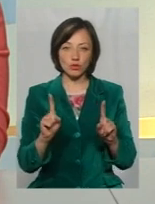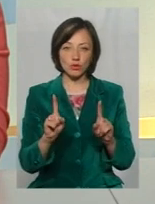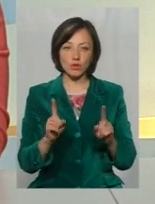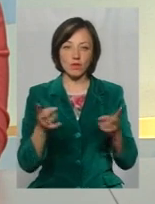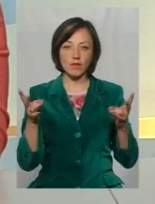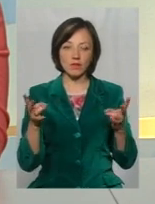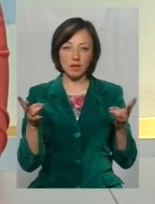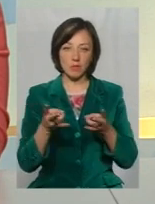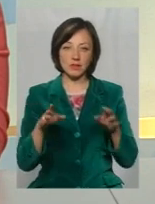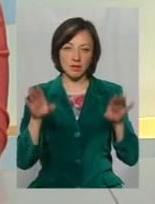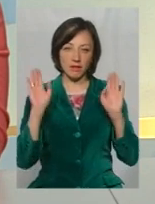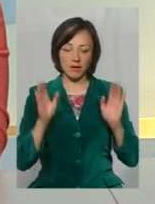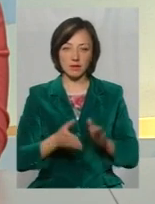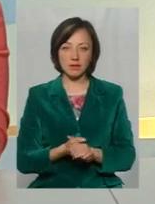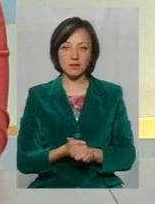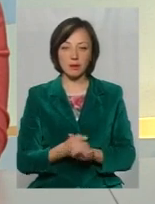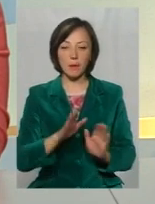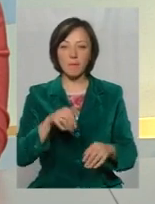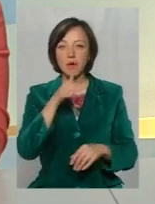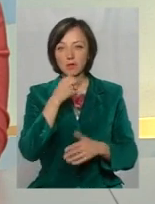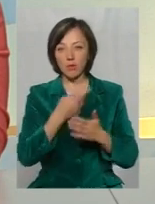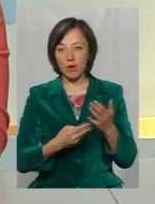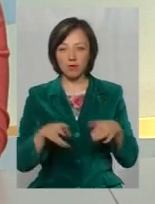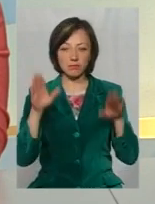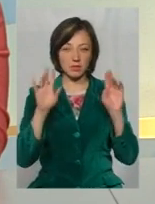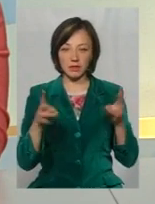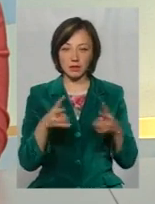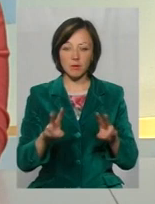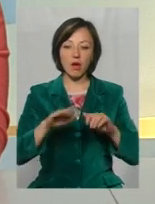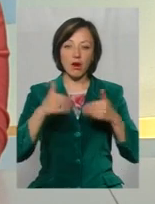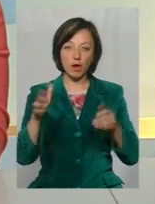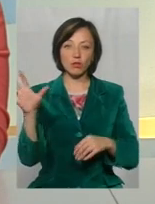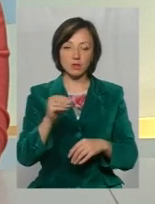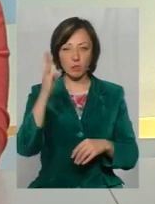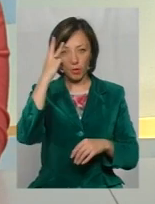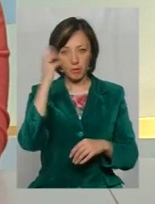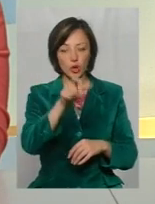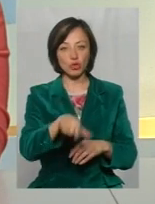варто опускати руки після першої ж спроби. Раджу усім хмельничанам